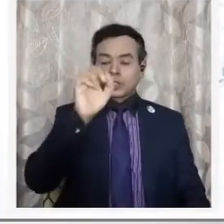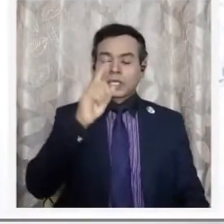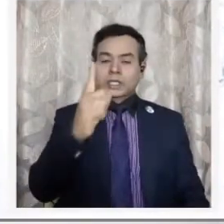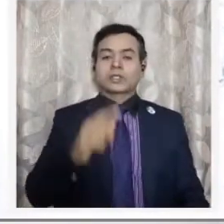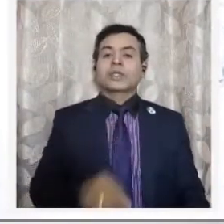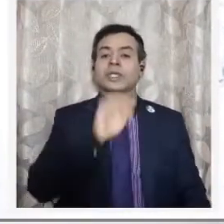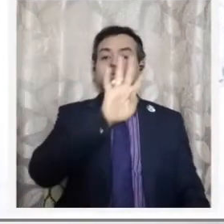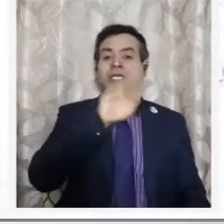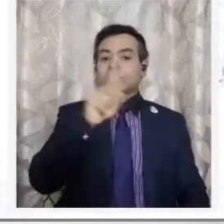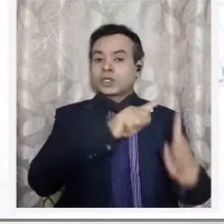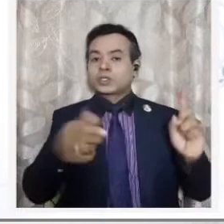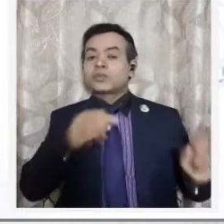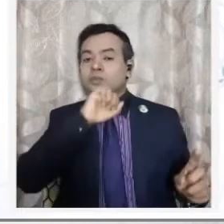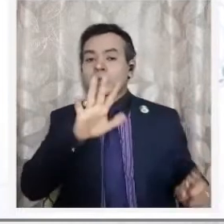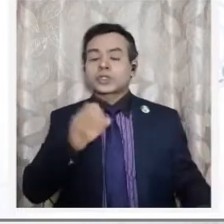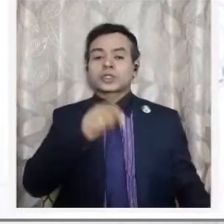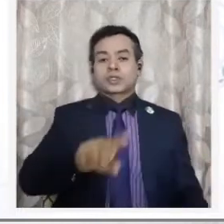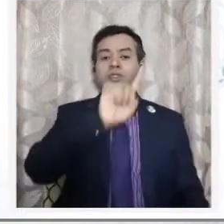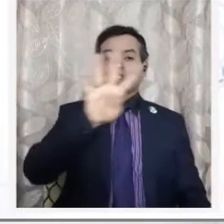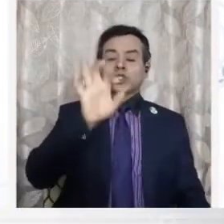43.27%, 51-60 বছরের